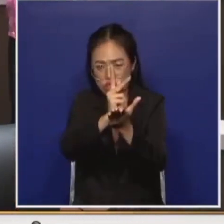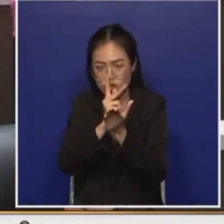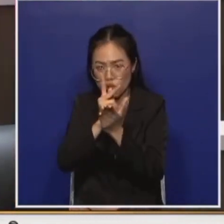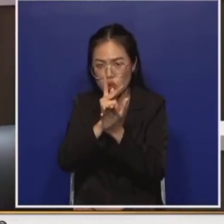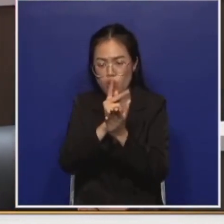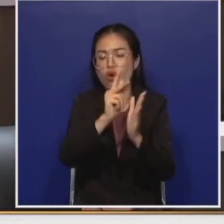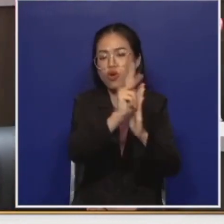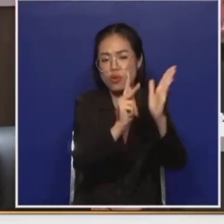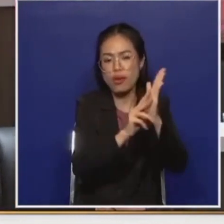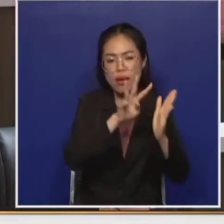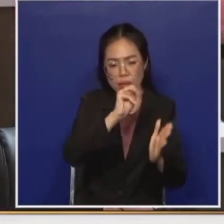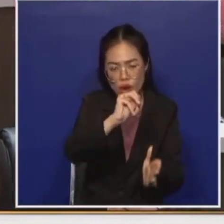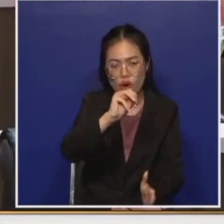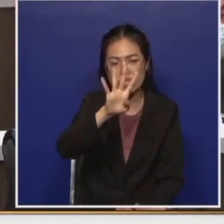การเรยบร้อย